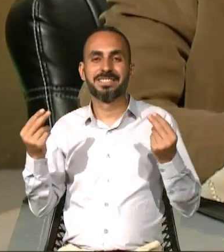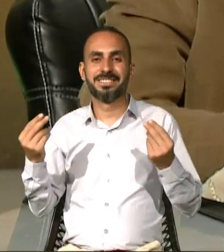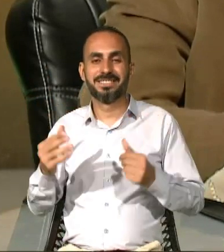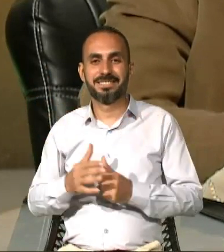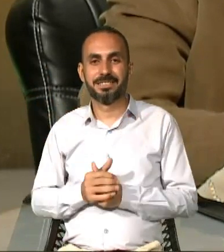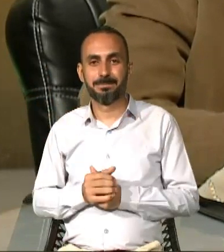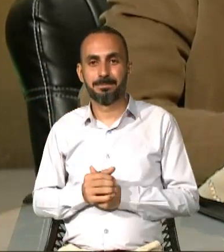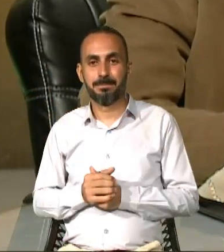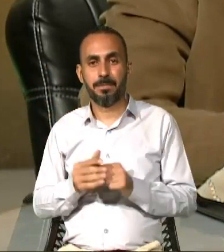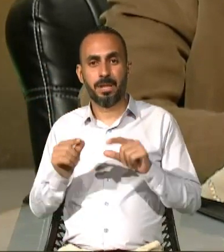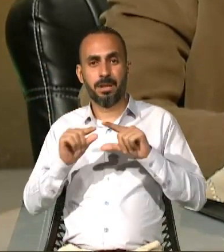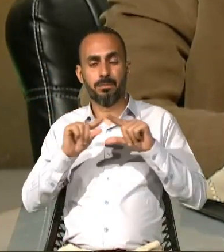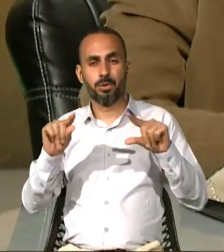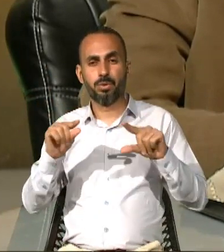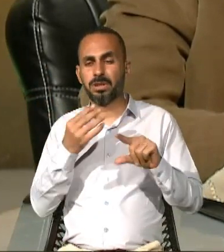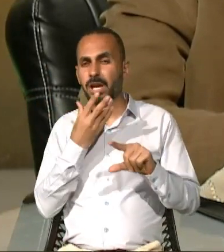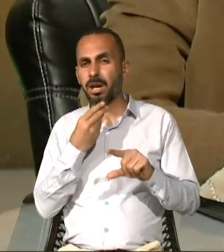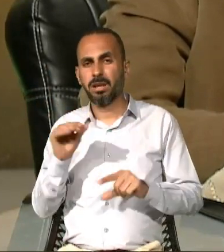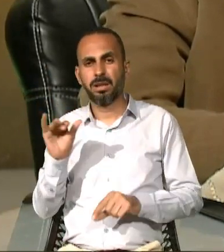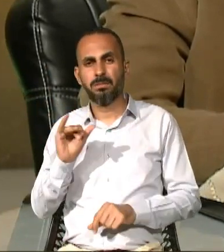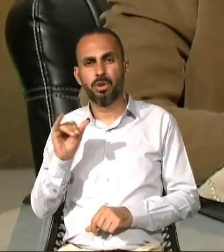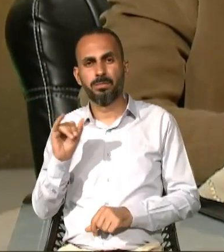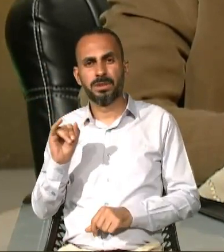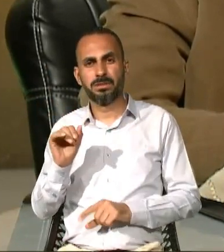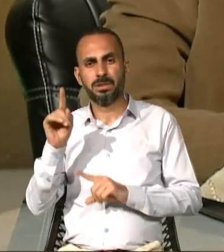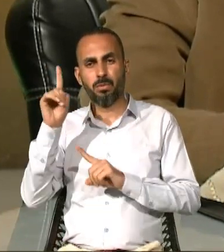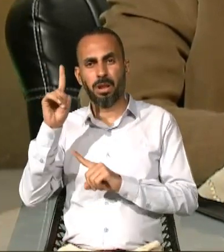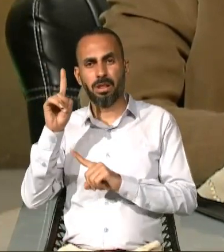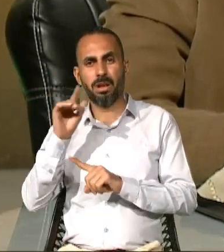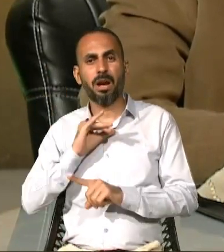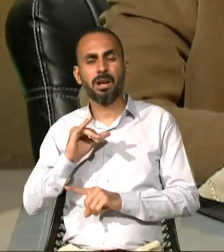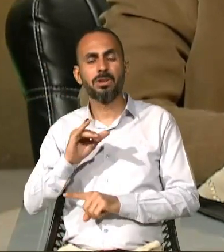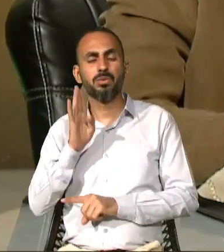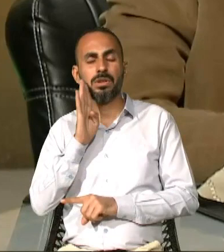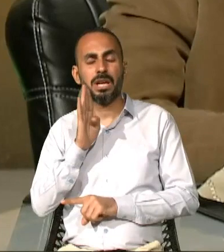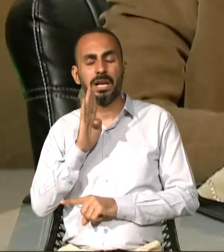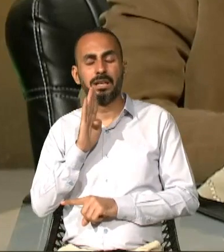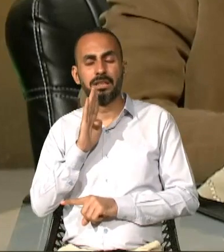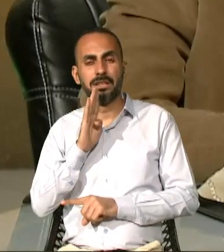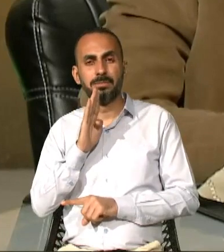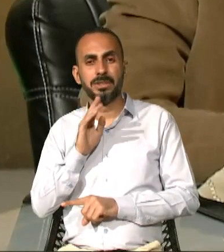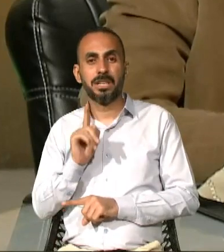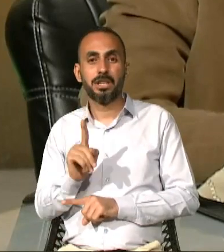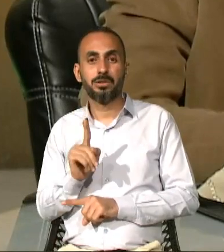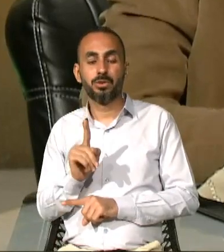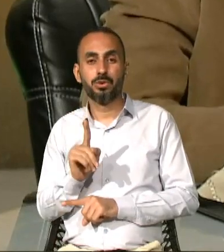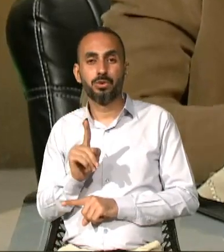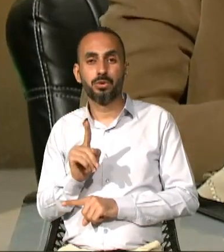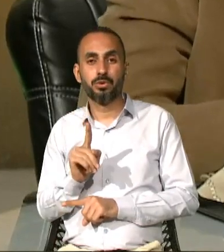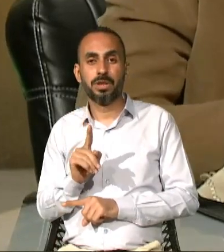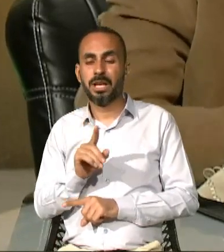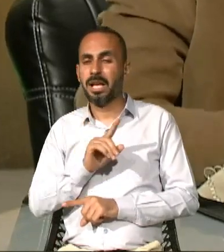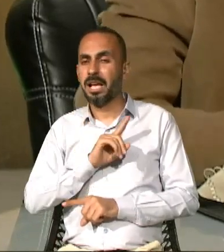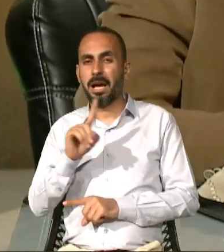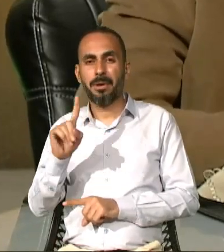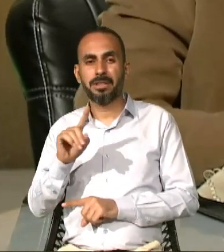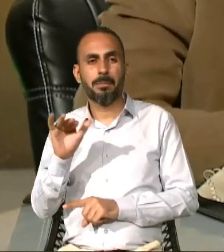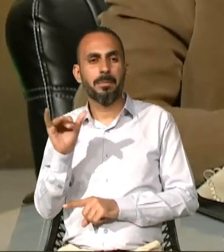موضوع رائع، وربنا دايما علمنا يا أسيس جرجس إنه لا تهتموا بشيء بل في كل